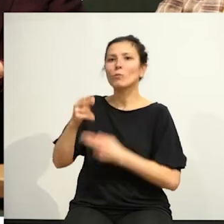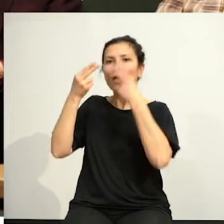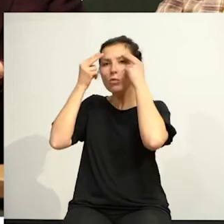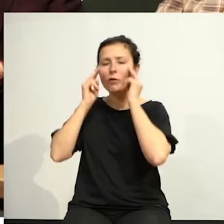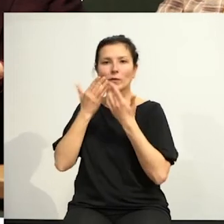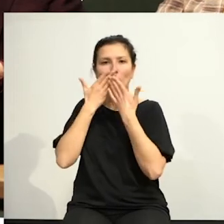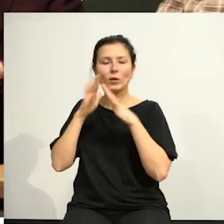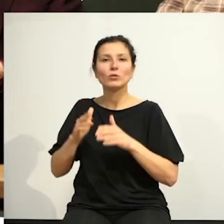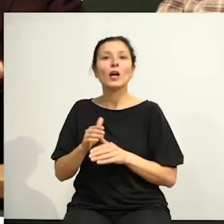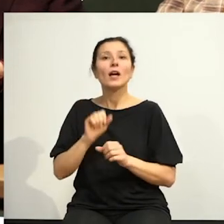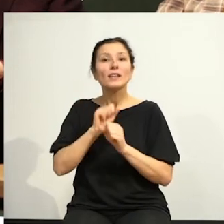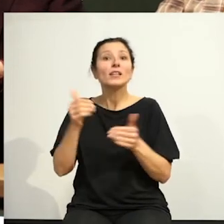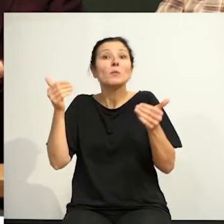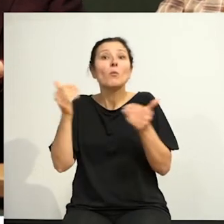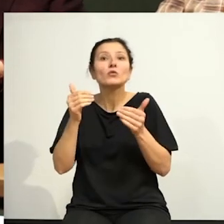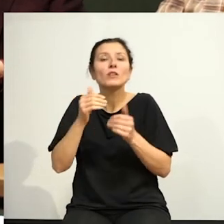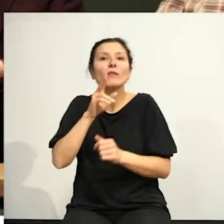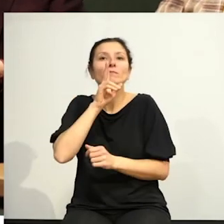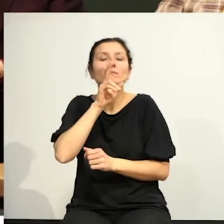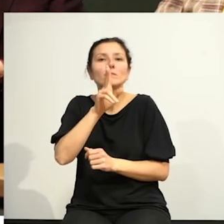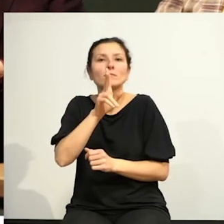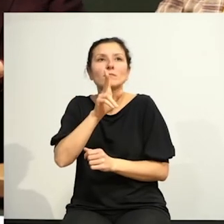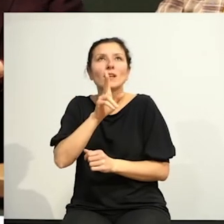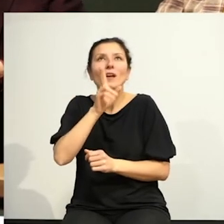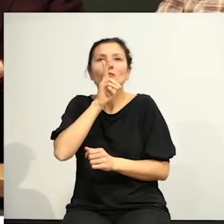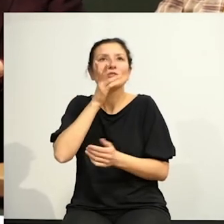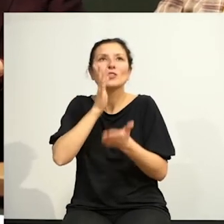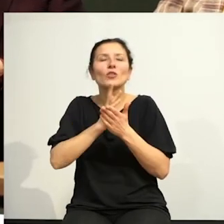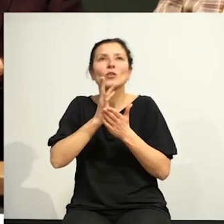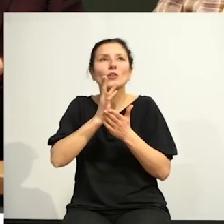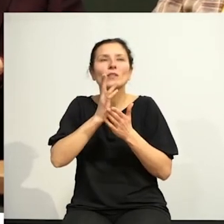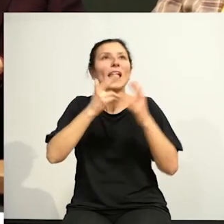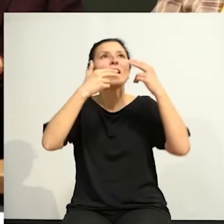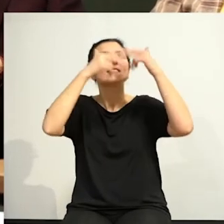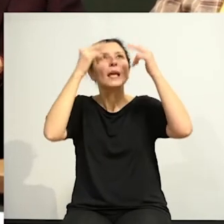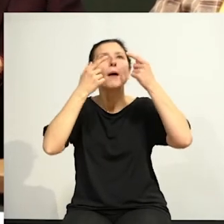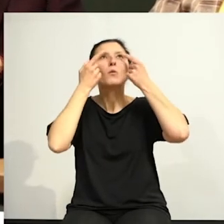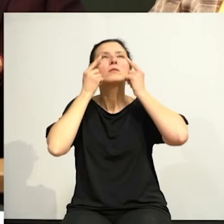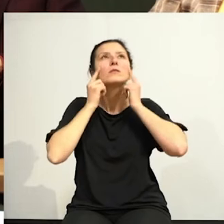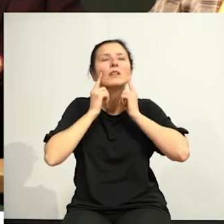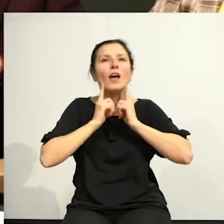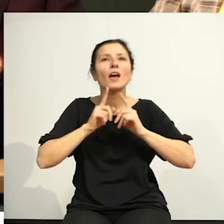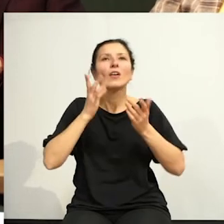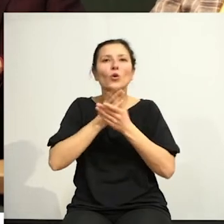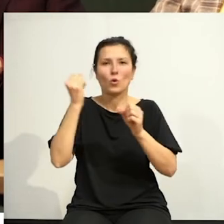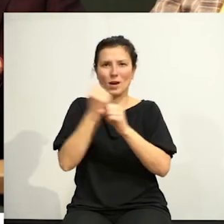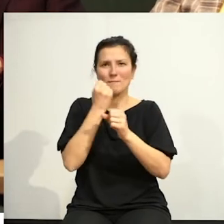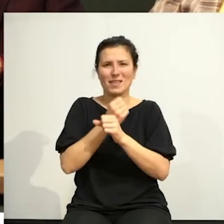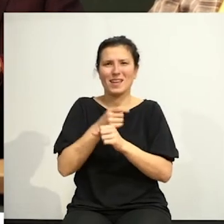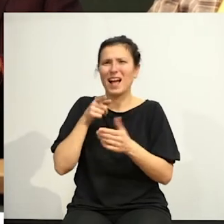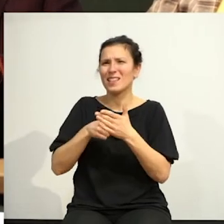której widzi się nie łzy spadające z nieba, ale tylko kamienie, ona chyba nie pasuje po prostu do